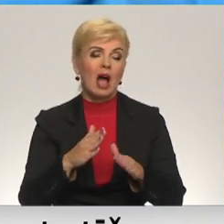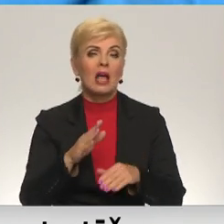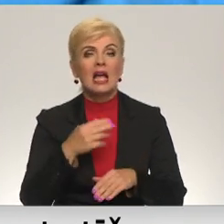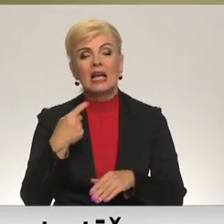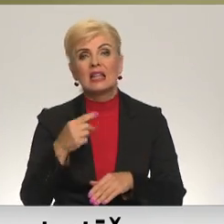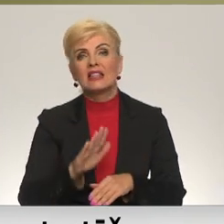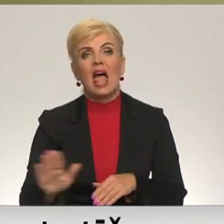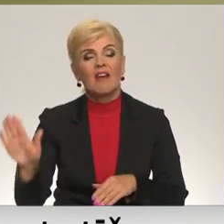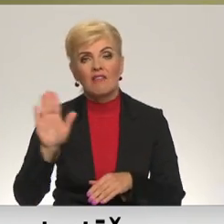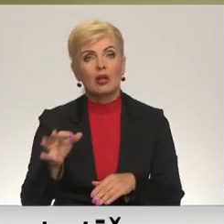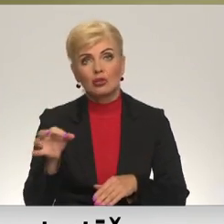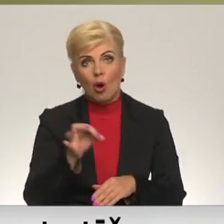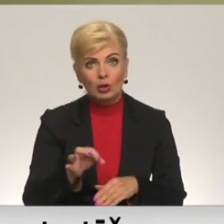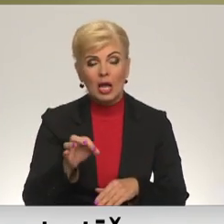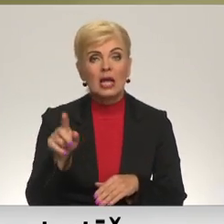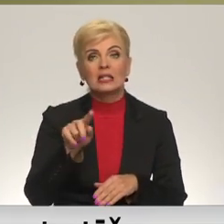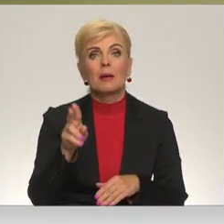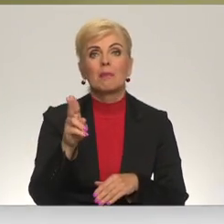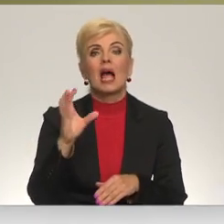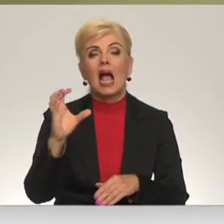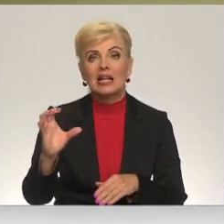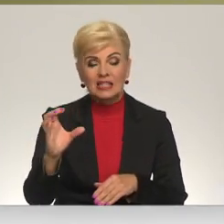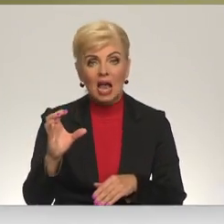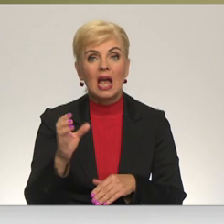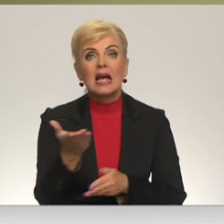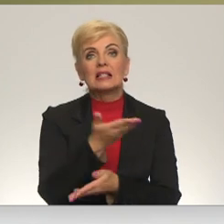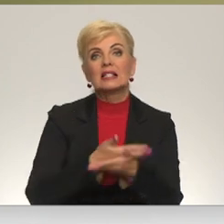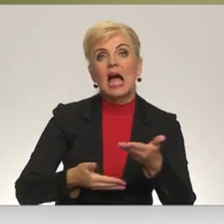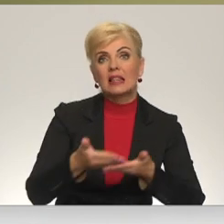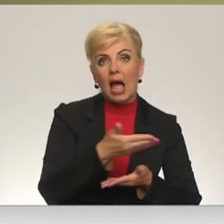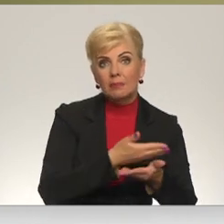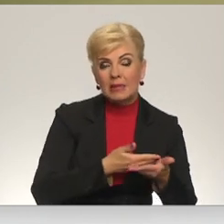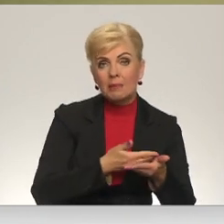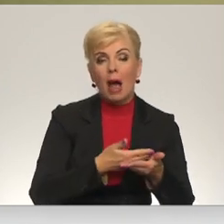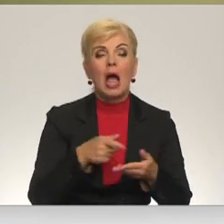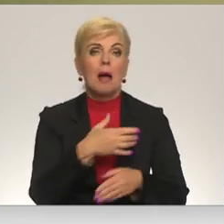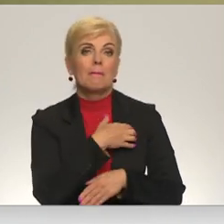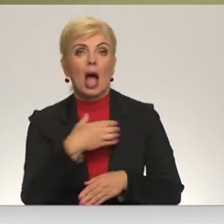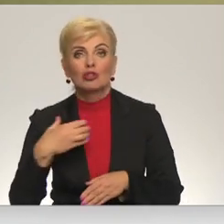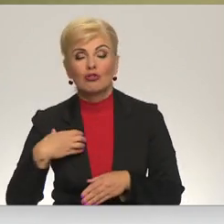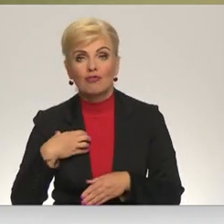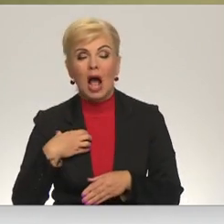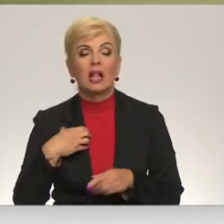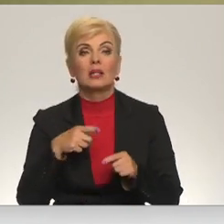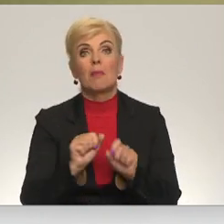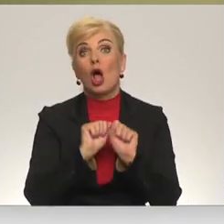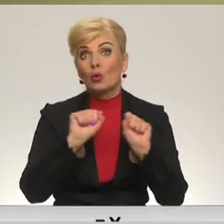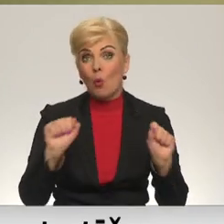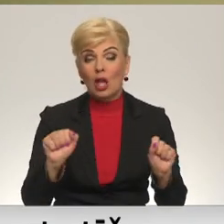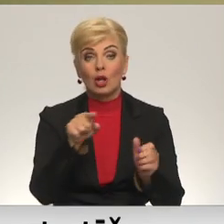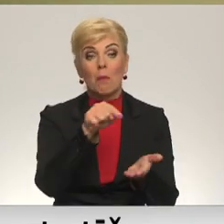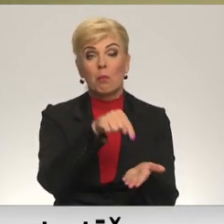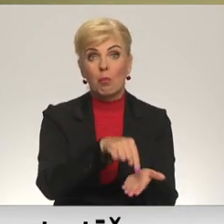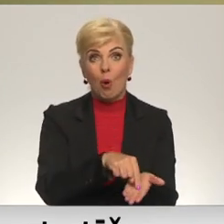nevalstisku organizāciju un SPKC slimību profilakses un kontrolas centru tāda sadarbība, kur pašvaldība tātad nodrošina šī